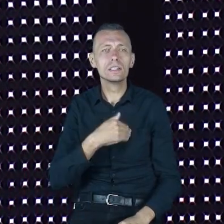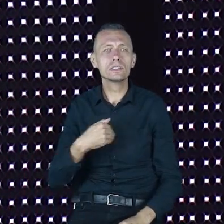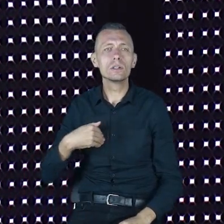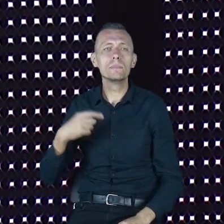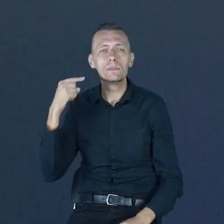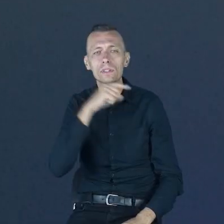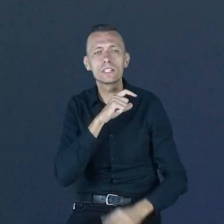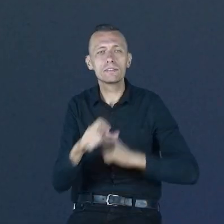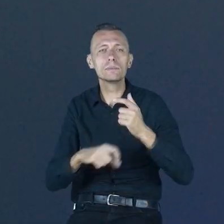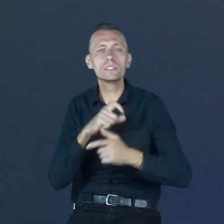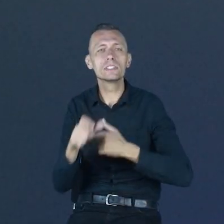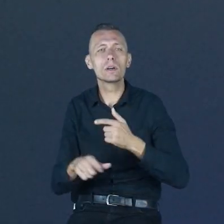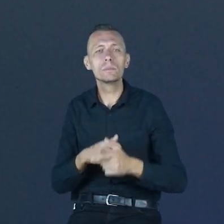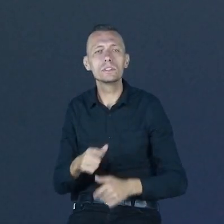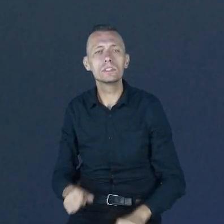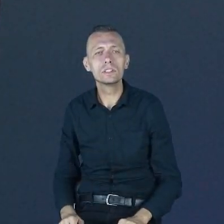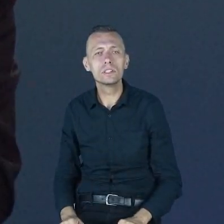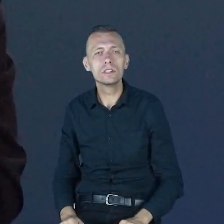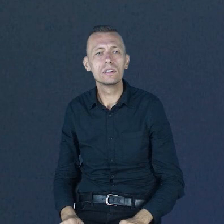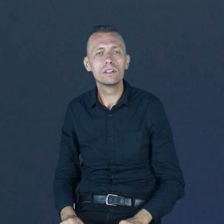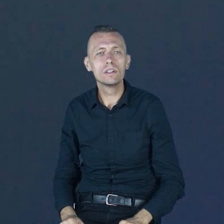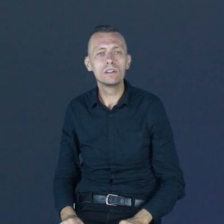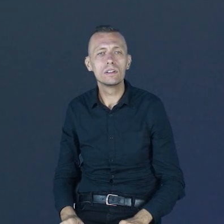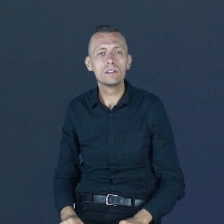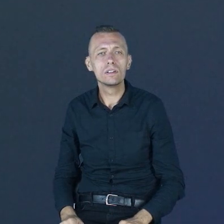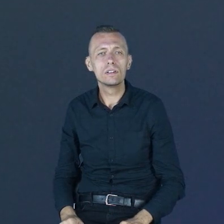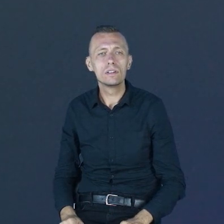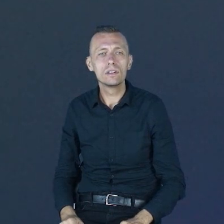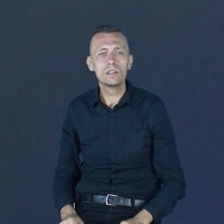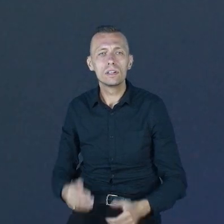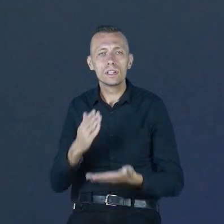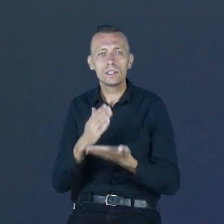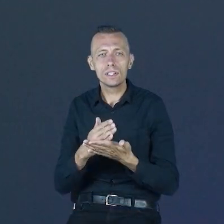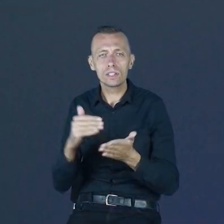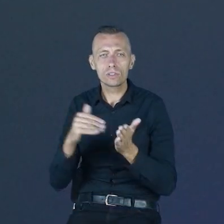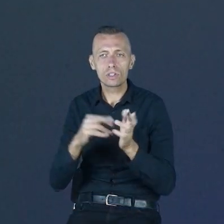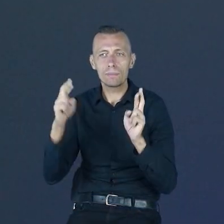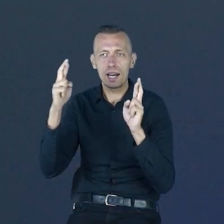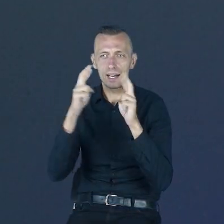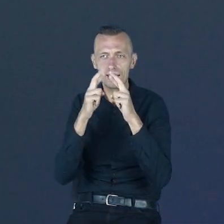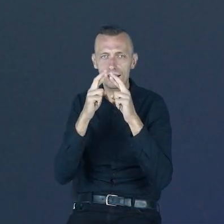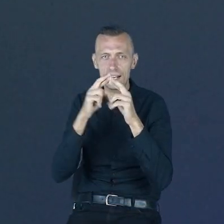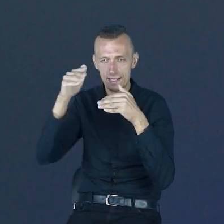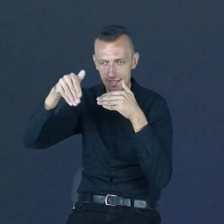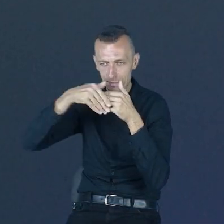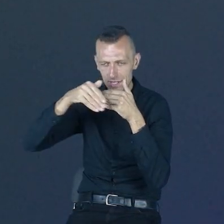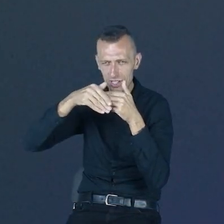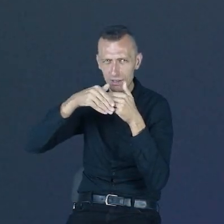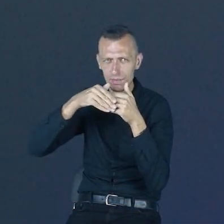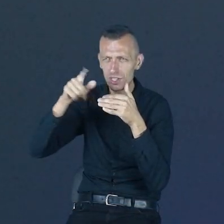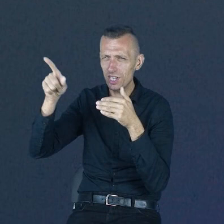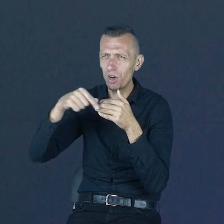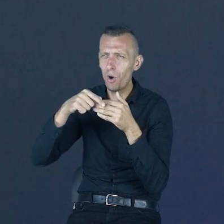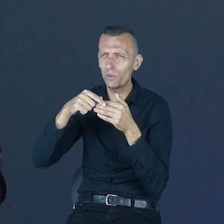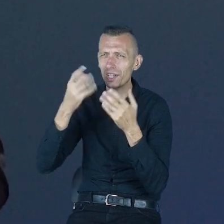tylko wtedy, gdy jesteśmy w relacji z Nim. Gdy ta relacja się pogłębia, gdy ta relacja się